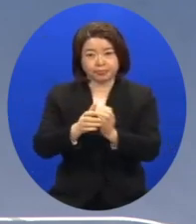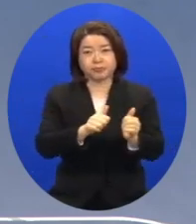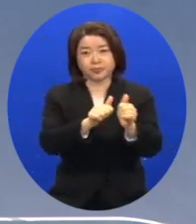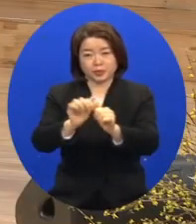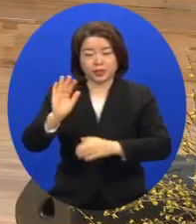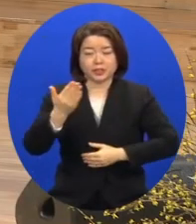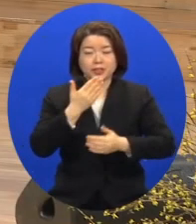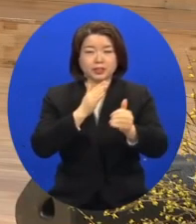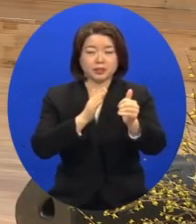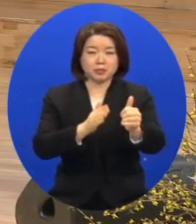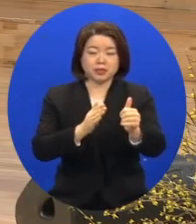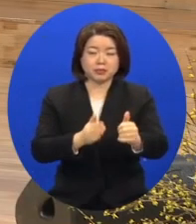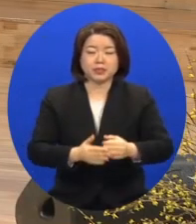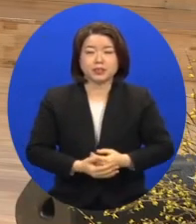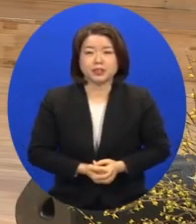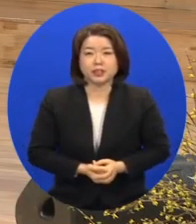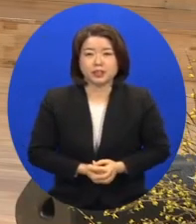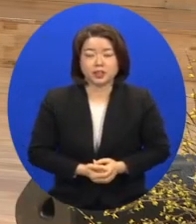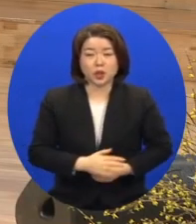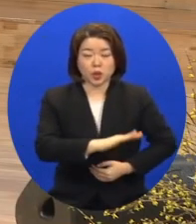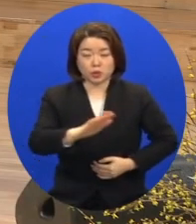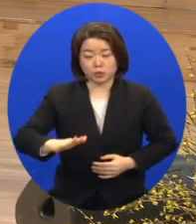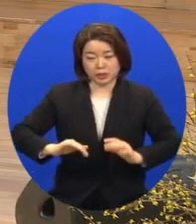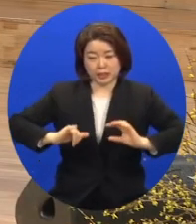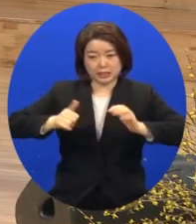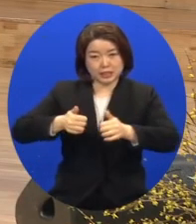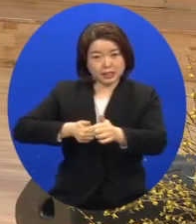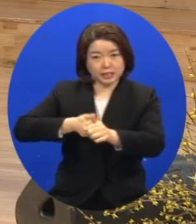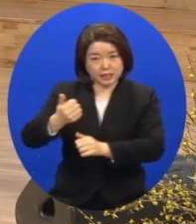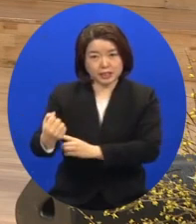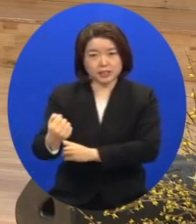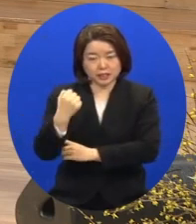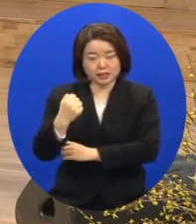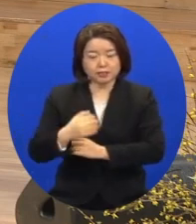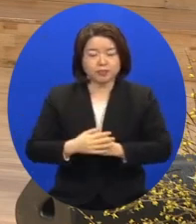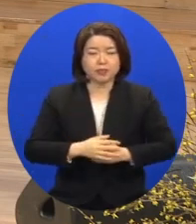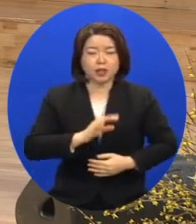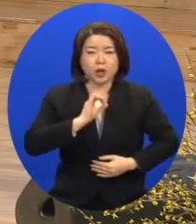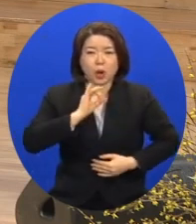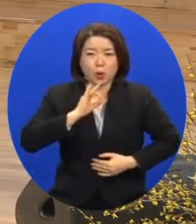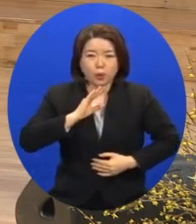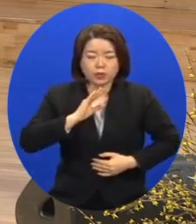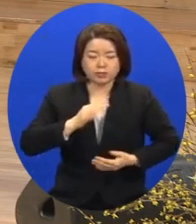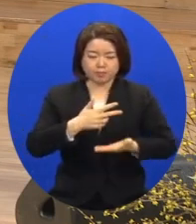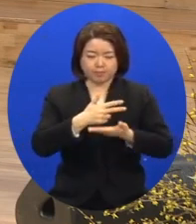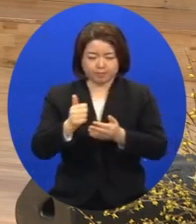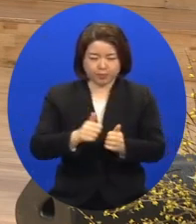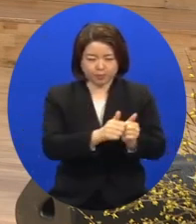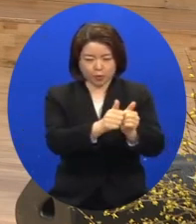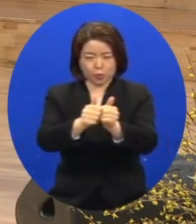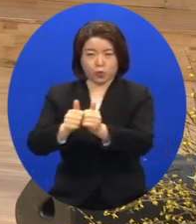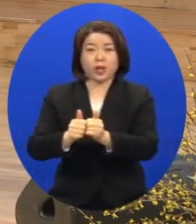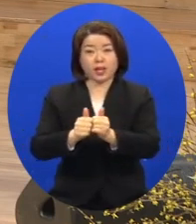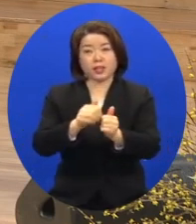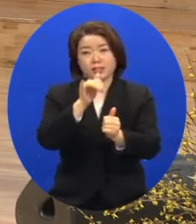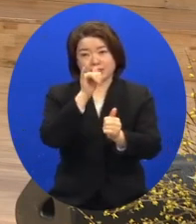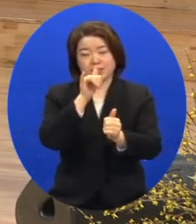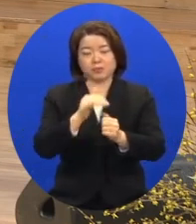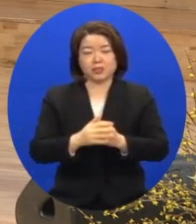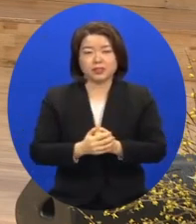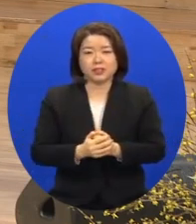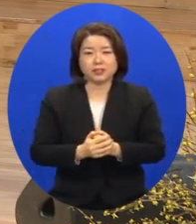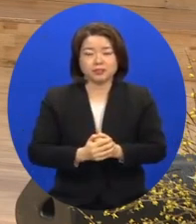바랍니다 우리가 세상을 이길 힘은 오직 주님과 동행 하는데 있습니다 사도 바울이